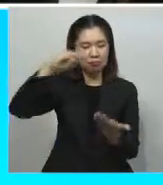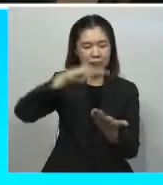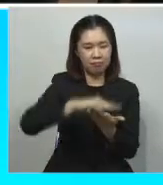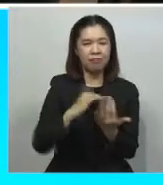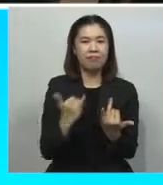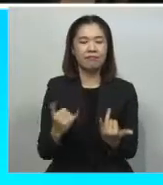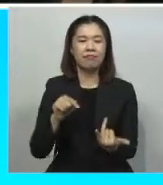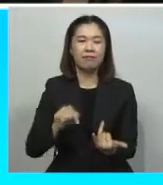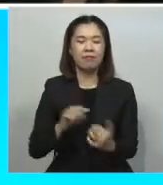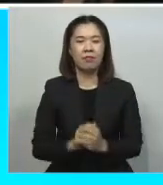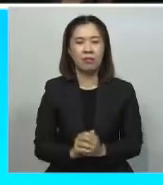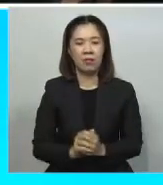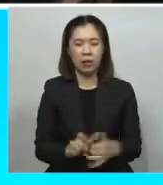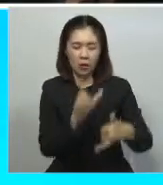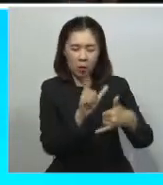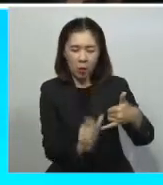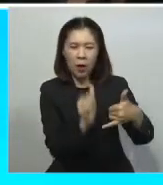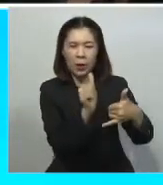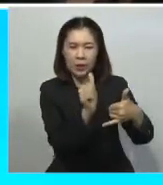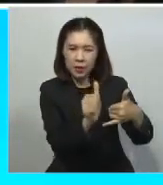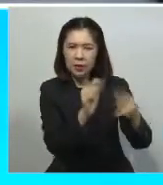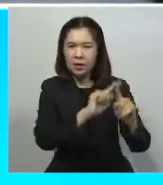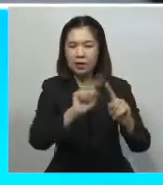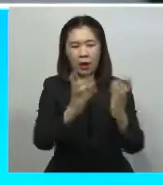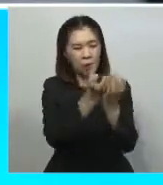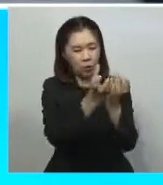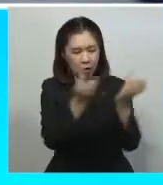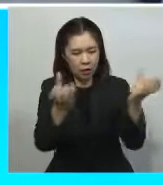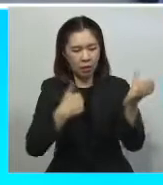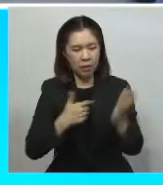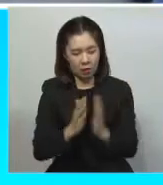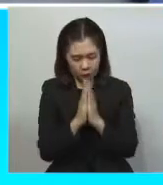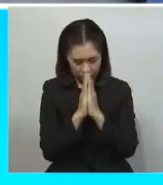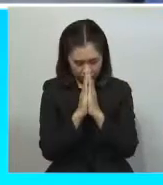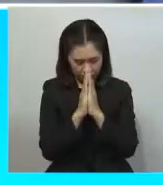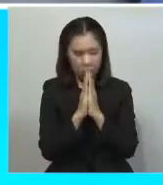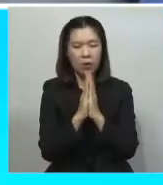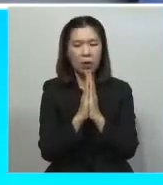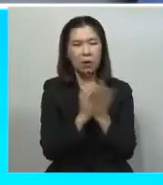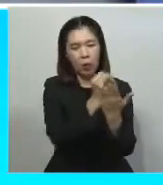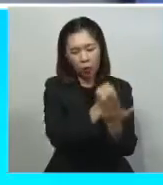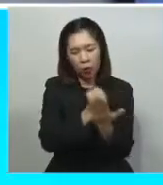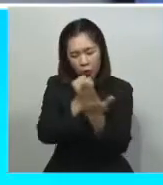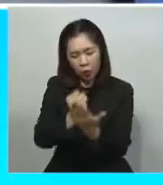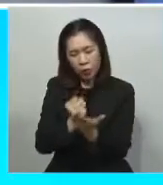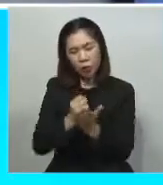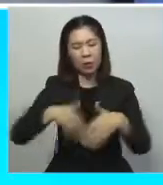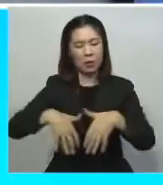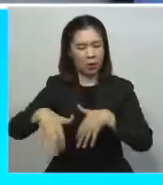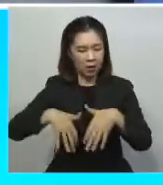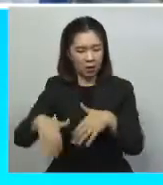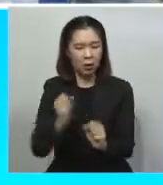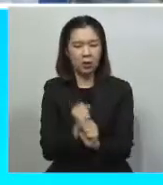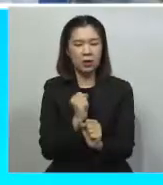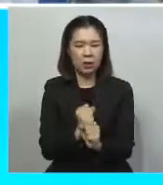คือในความดีแล้วก็คุณธรรมของท่านและท่านก็ยังช่วยเหลือแบบประชาชนชาวบ้านอะไรเงี้ยค่ะบริจา